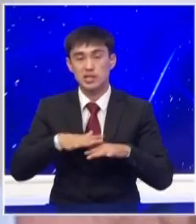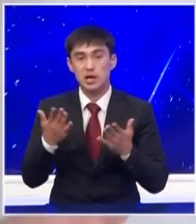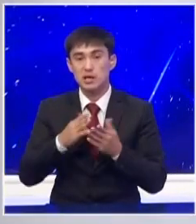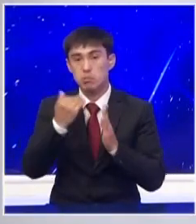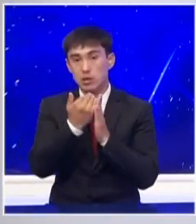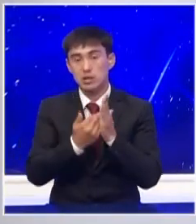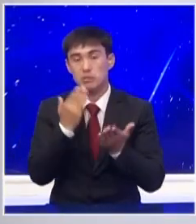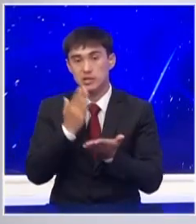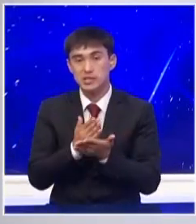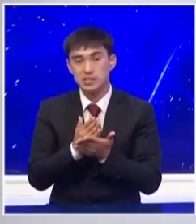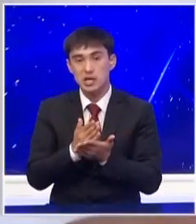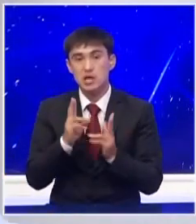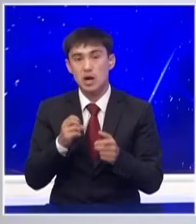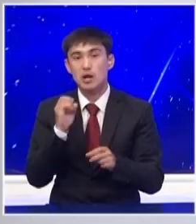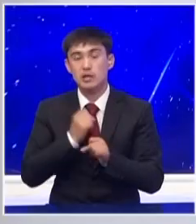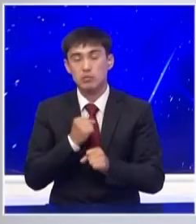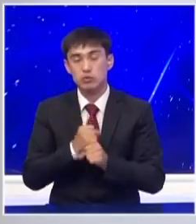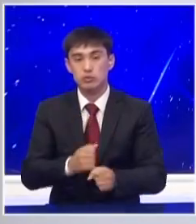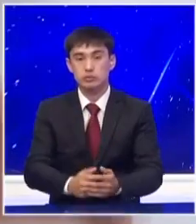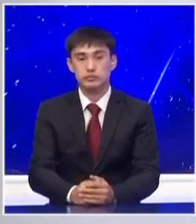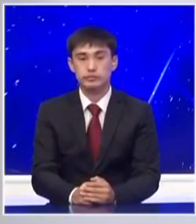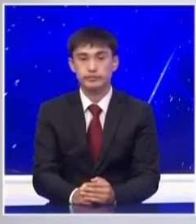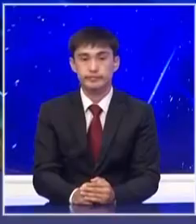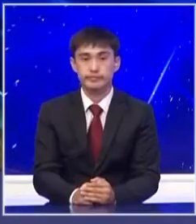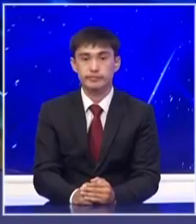какие программы есть и как они работают.